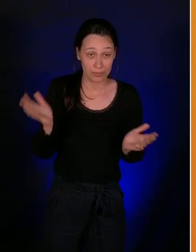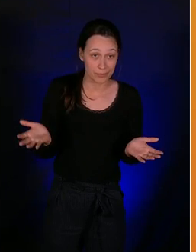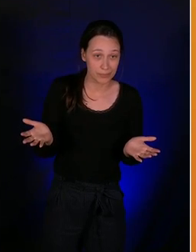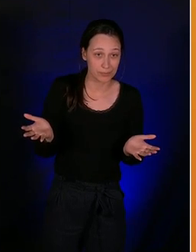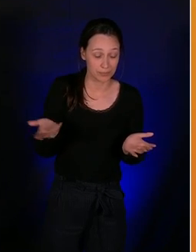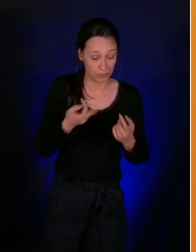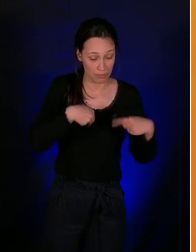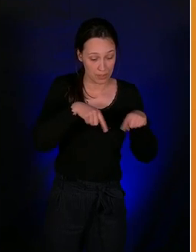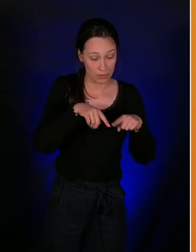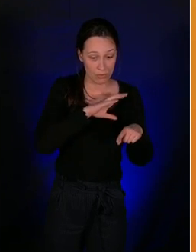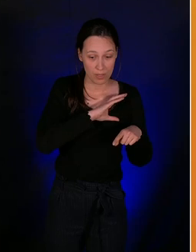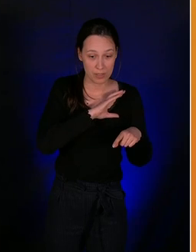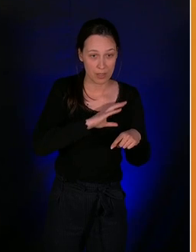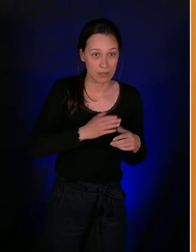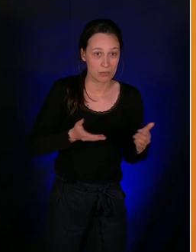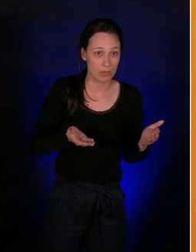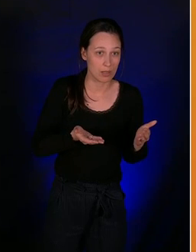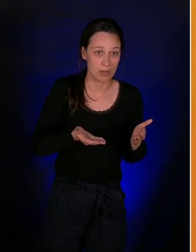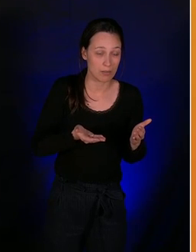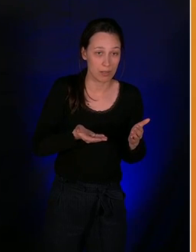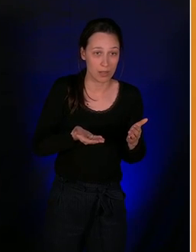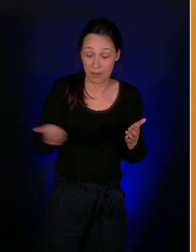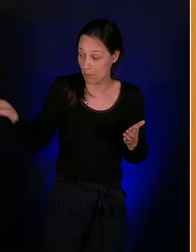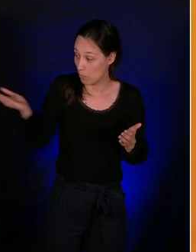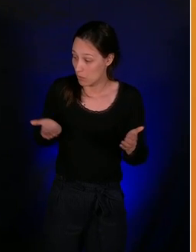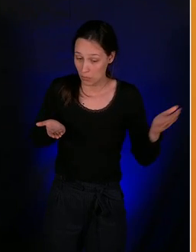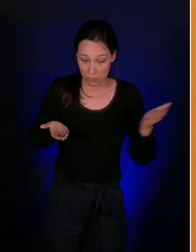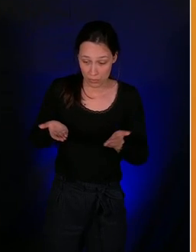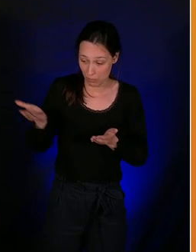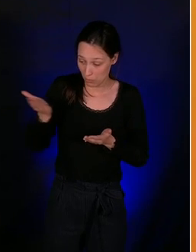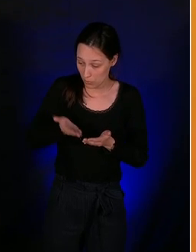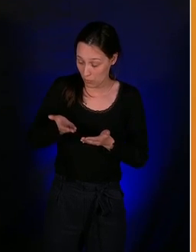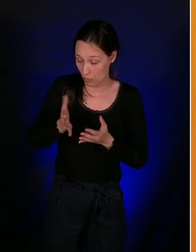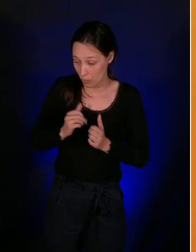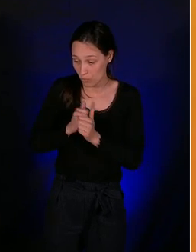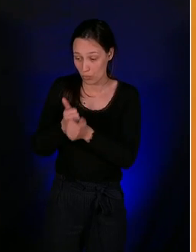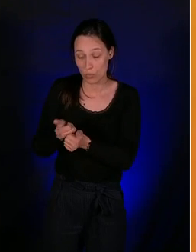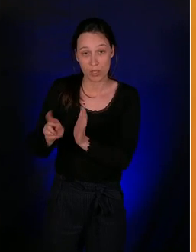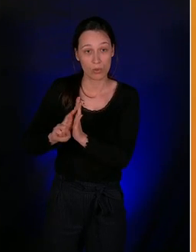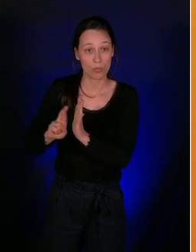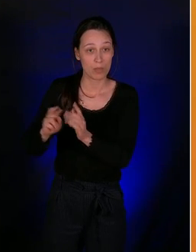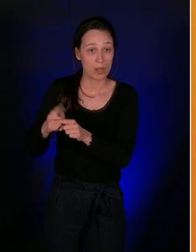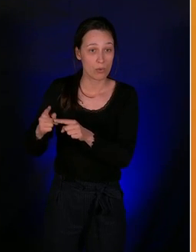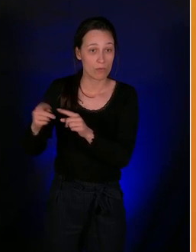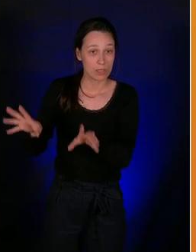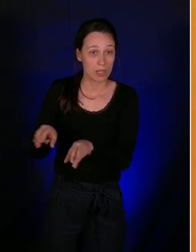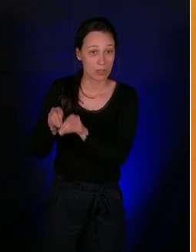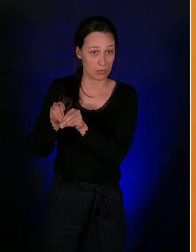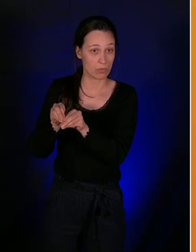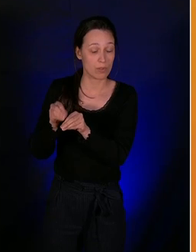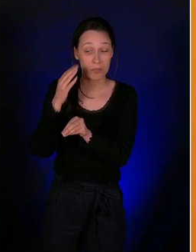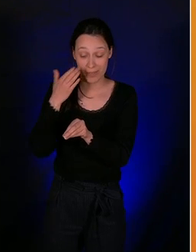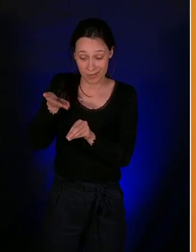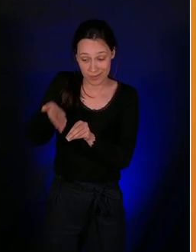attachée à apporter les propositions telles qu'elles sont dans nos repères confédéraux, et s'ils devaient réévoluer, eh bien, ça serait